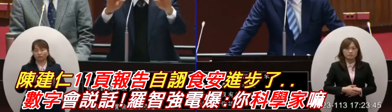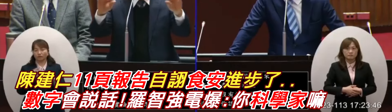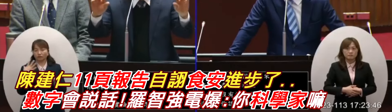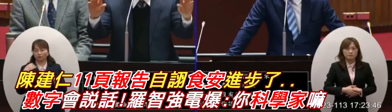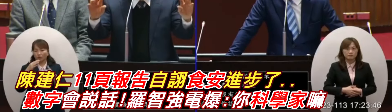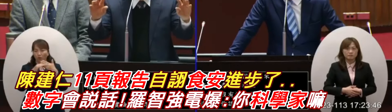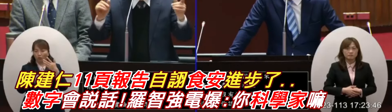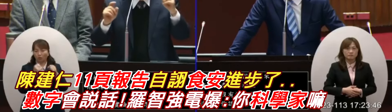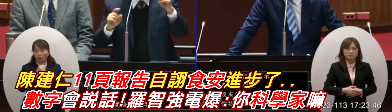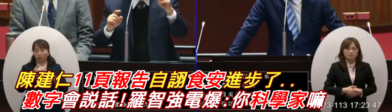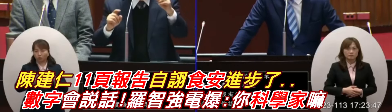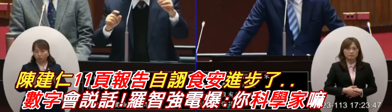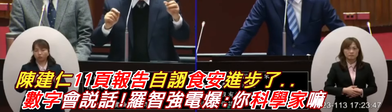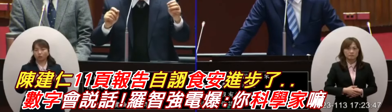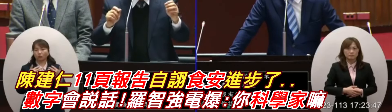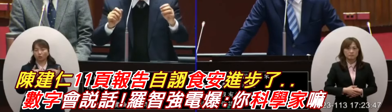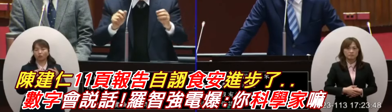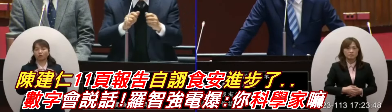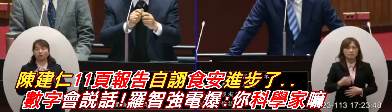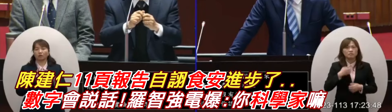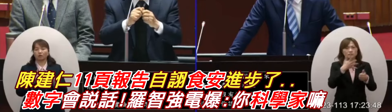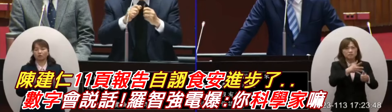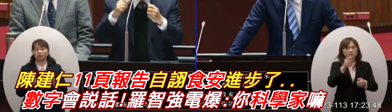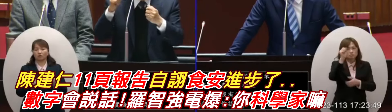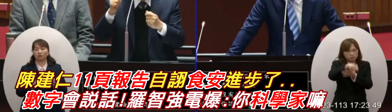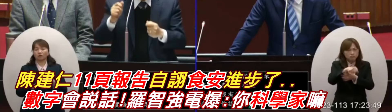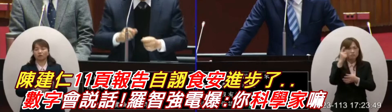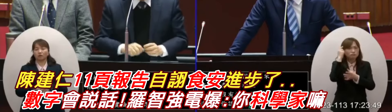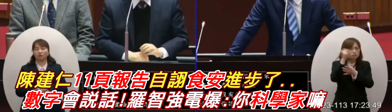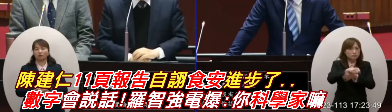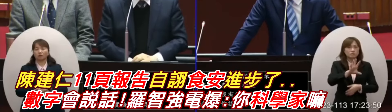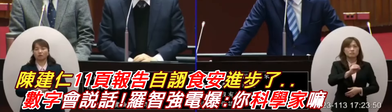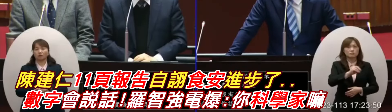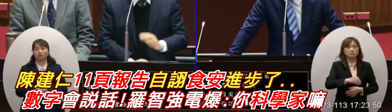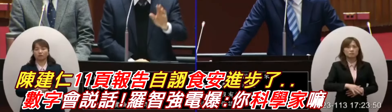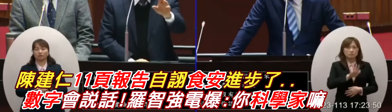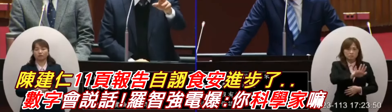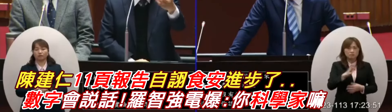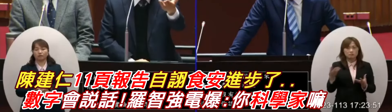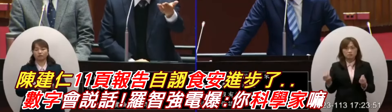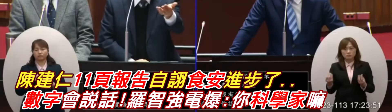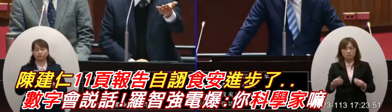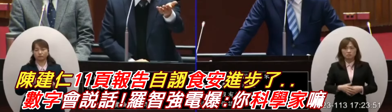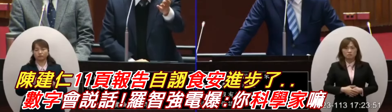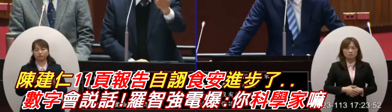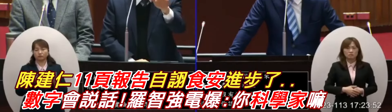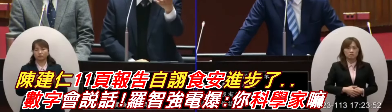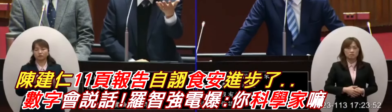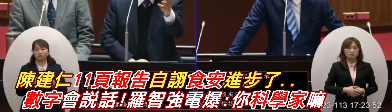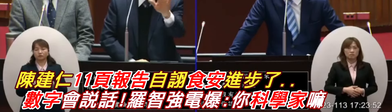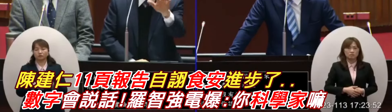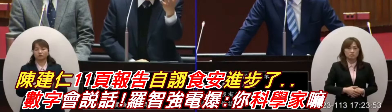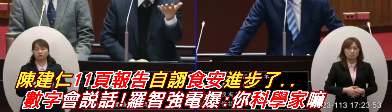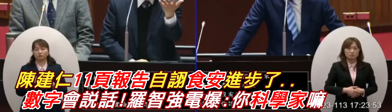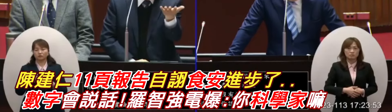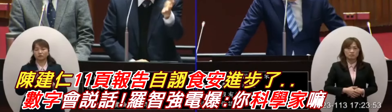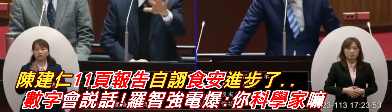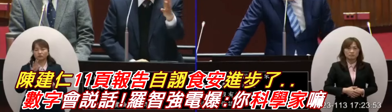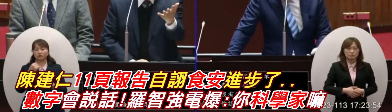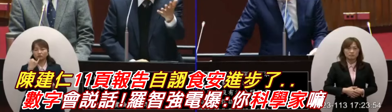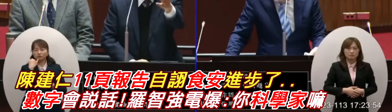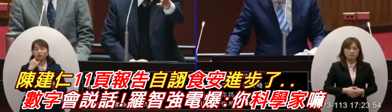的标准作业流程，第二个 我只问你认不认同嘛 ？Yes No 嘛？ 这一个 十秒又 就 花掉了， 他有可